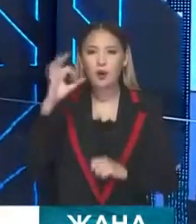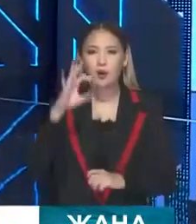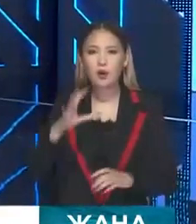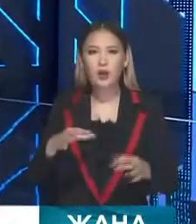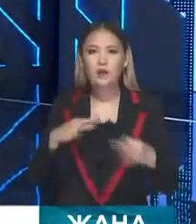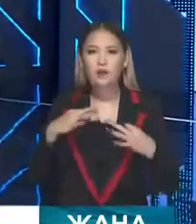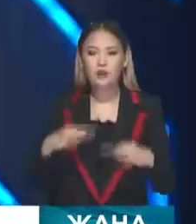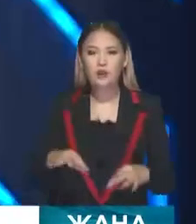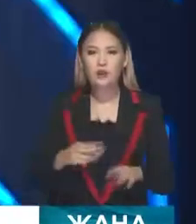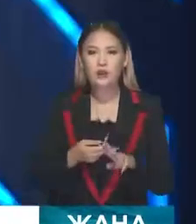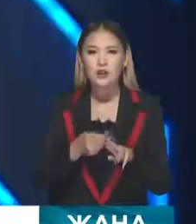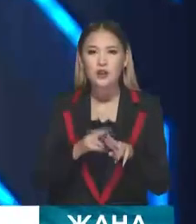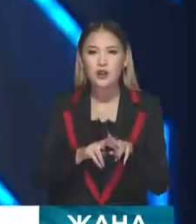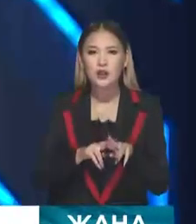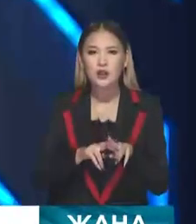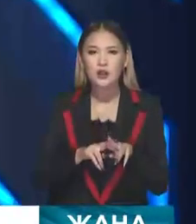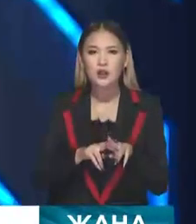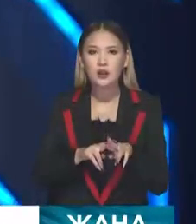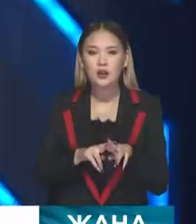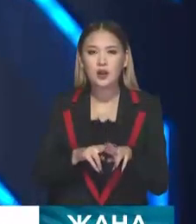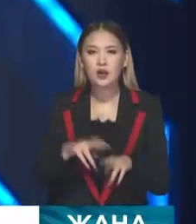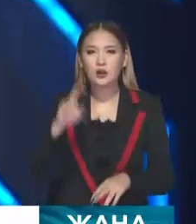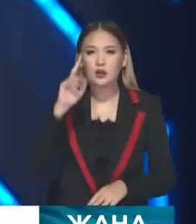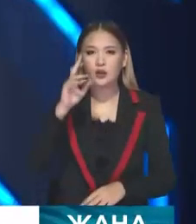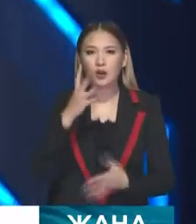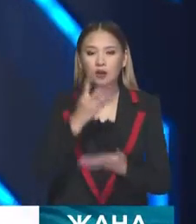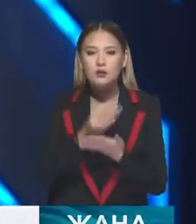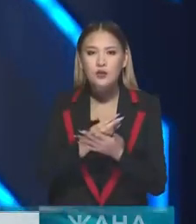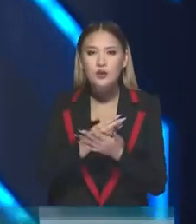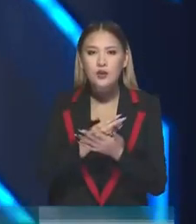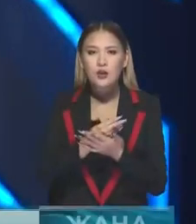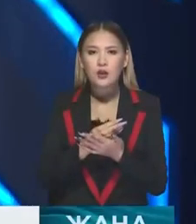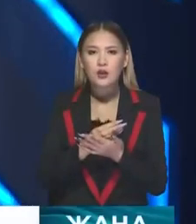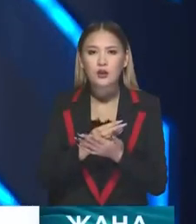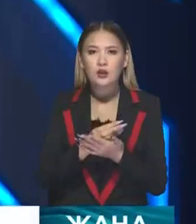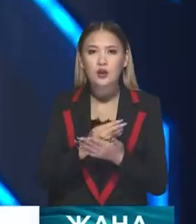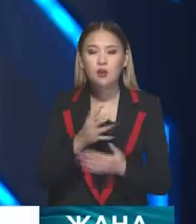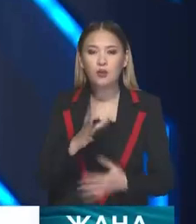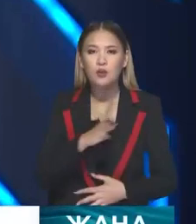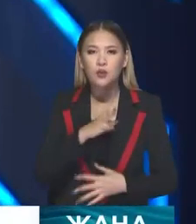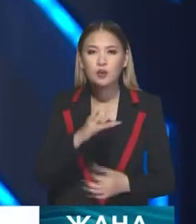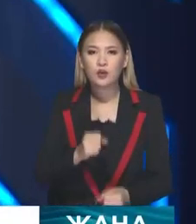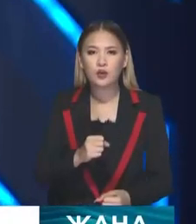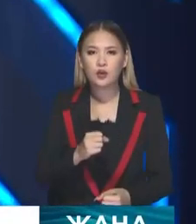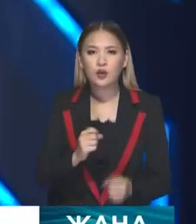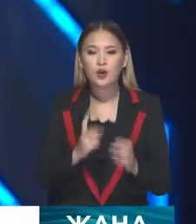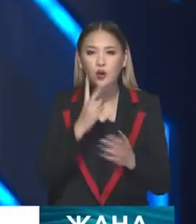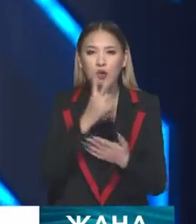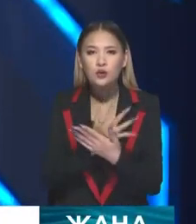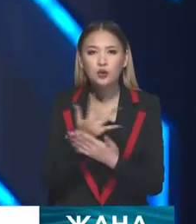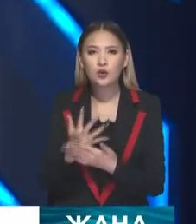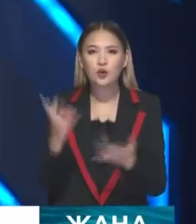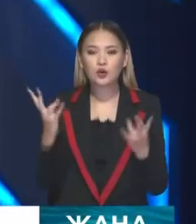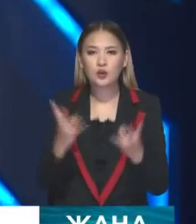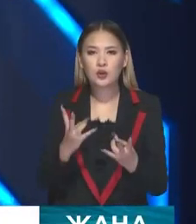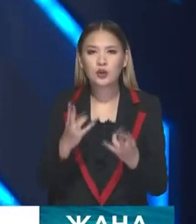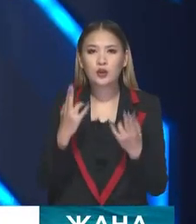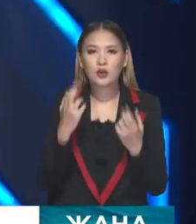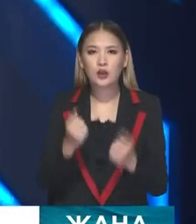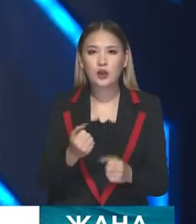бір саяси және құқықтық жағынан бір мүмкіндік туғызу көрсету керек. Әрине,